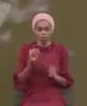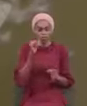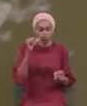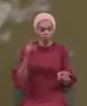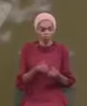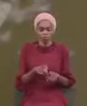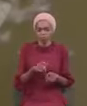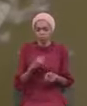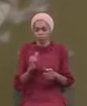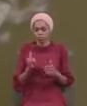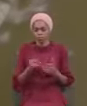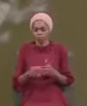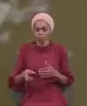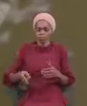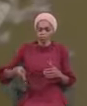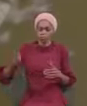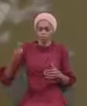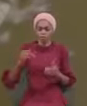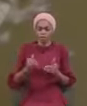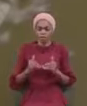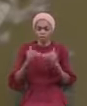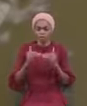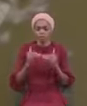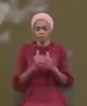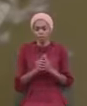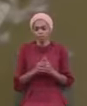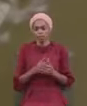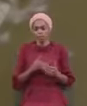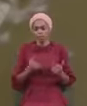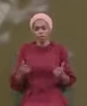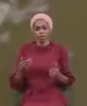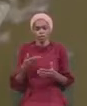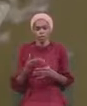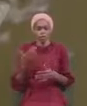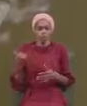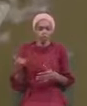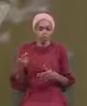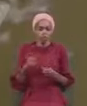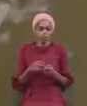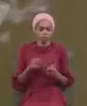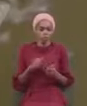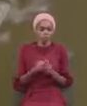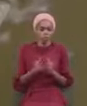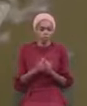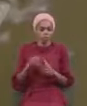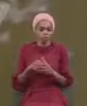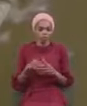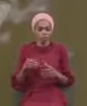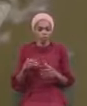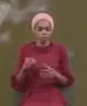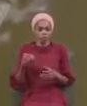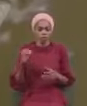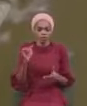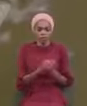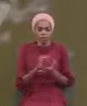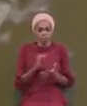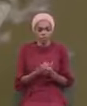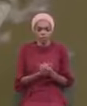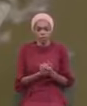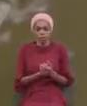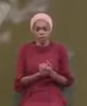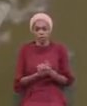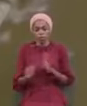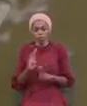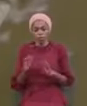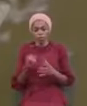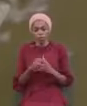ce moment il y avait un problème dans ce pays derère fois voulait qu'on aille là-bas pour régler ce problème làbas et quand nous l'un